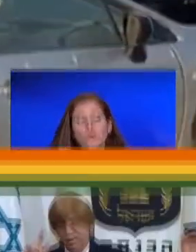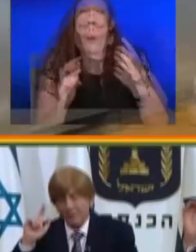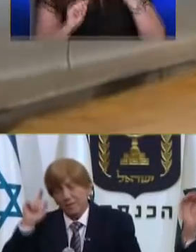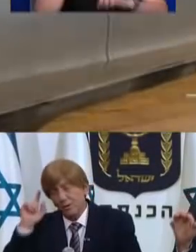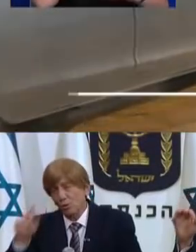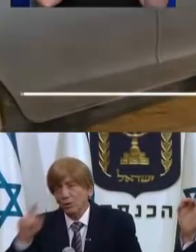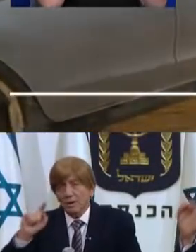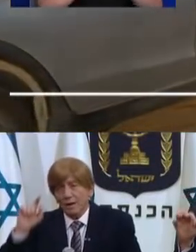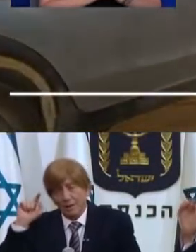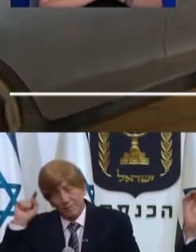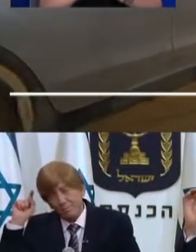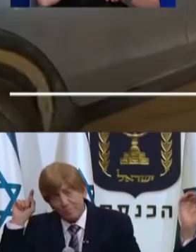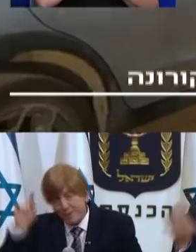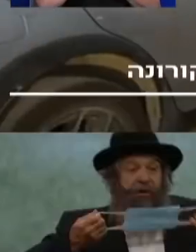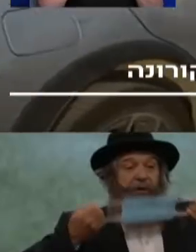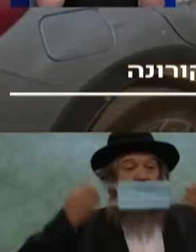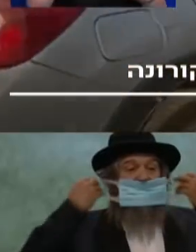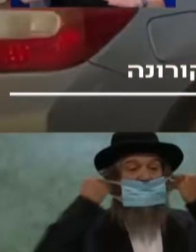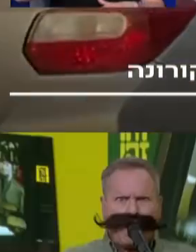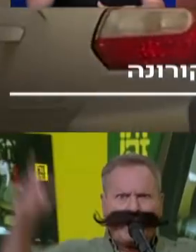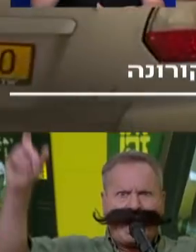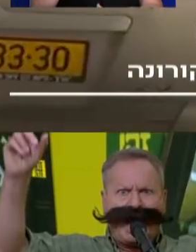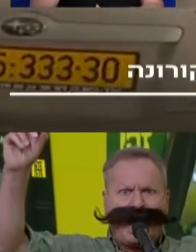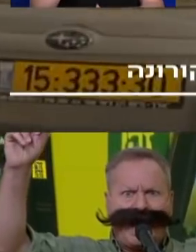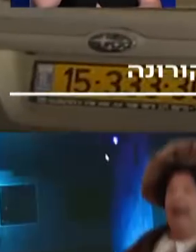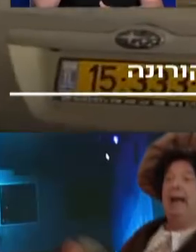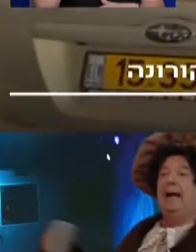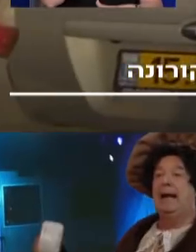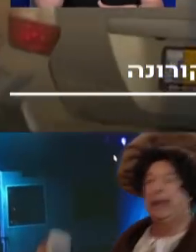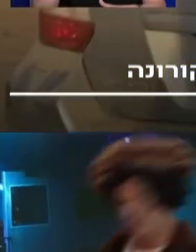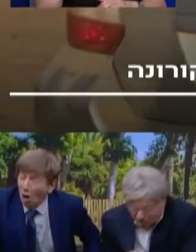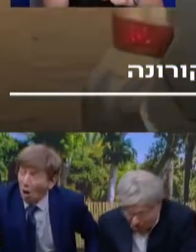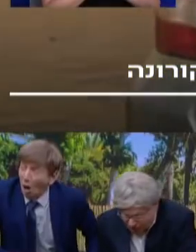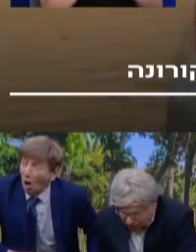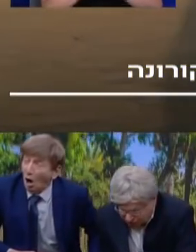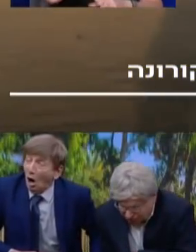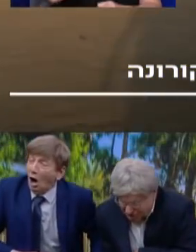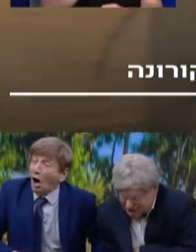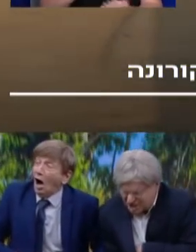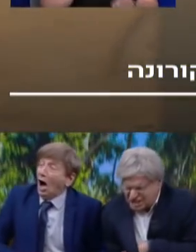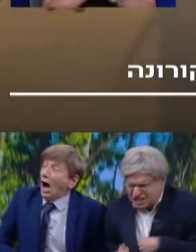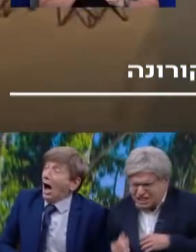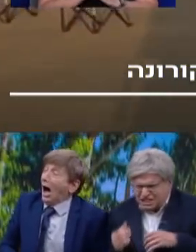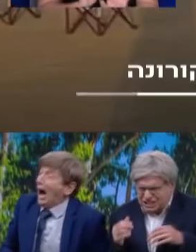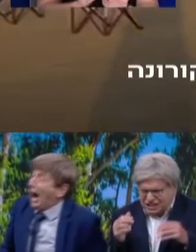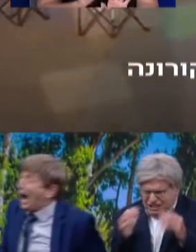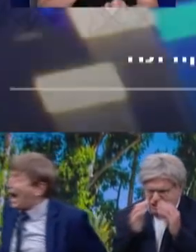ימים בשבוע ובני נוער מהאזור מתפעלים את הקולנוע וזה כבר עובד, עובד יפה.